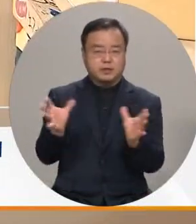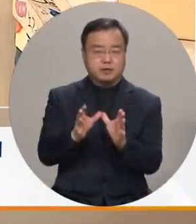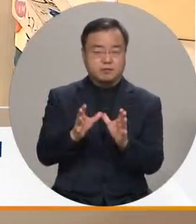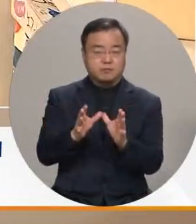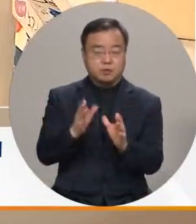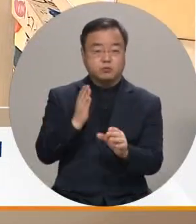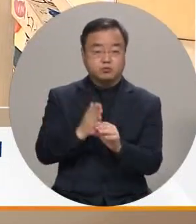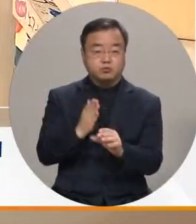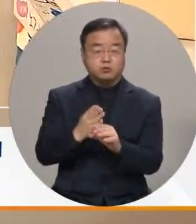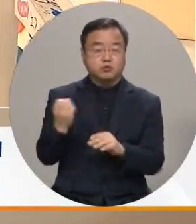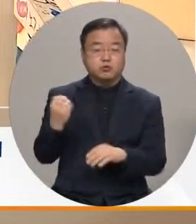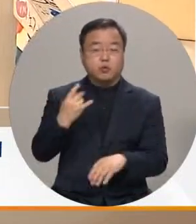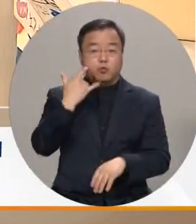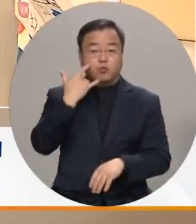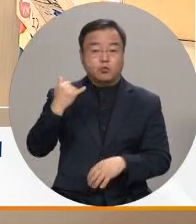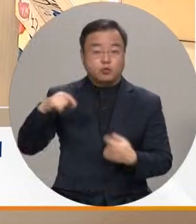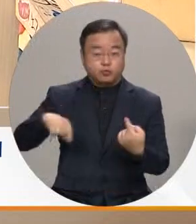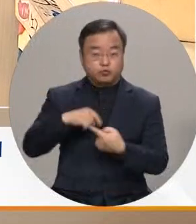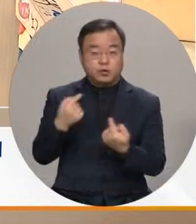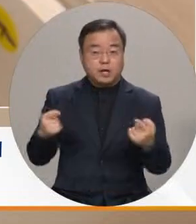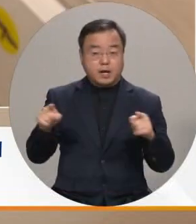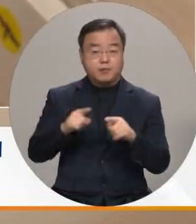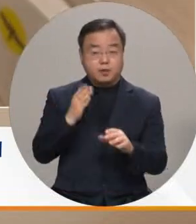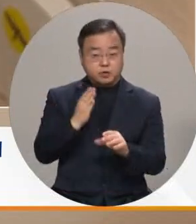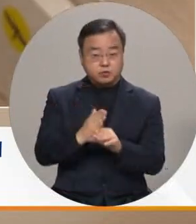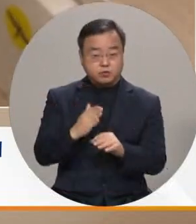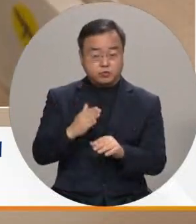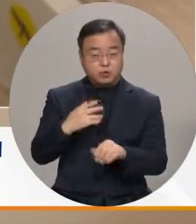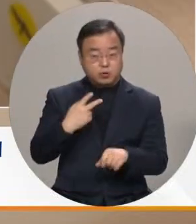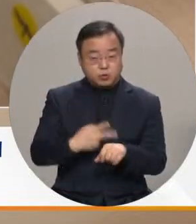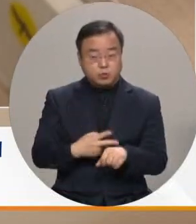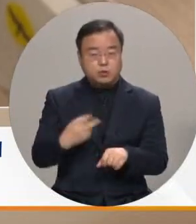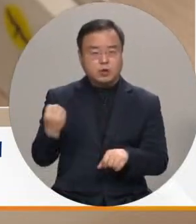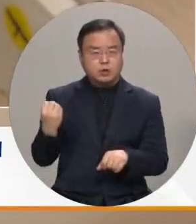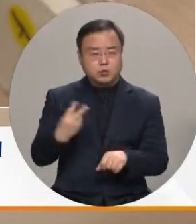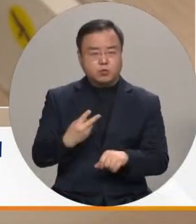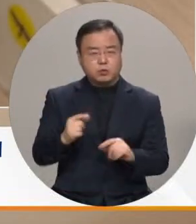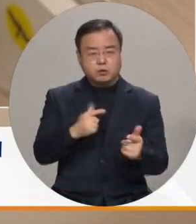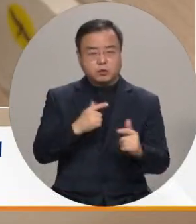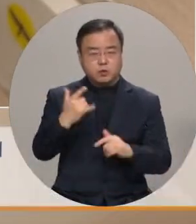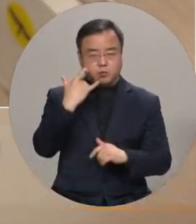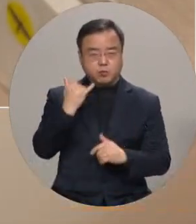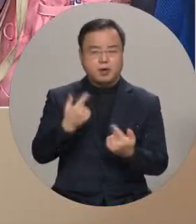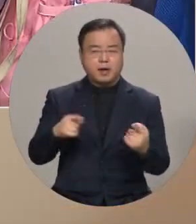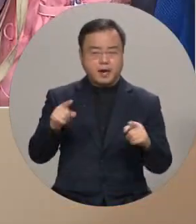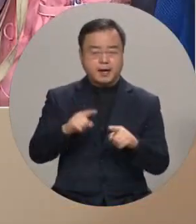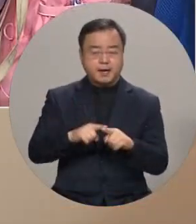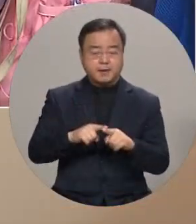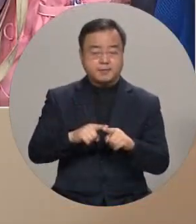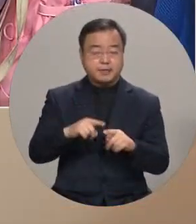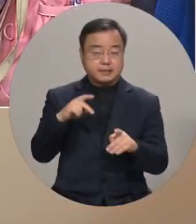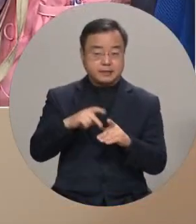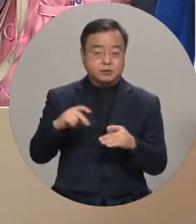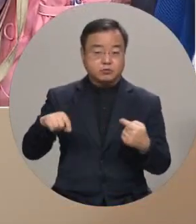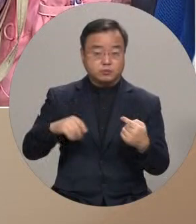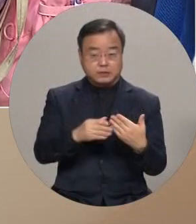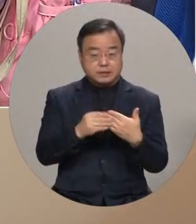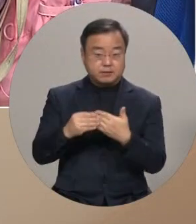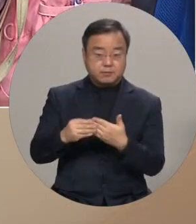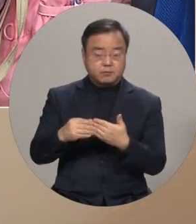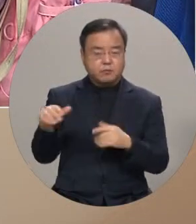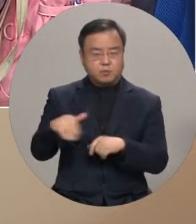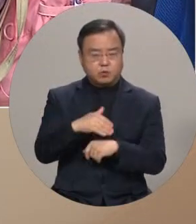부모들이 함께 운영하다 보니 하교 때 교사나 부모가 같이 센터로 움직이는 하교지도 그리고 이제 간식